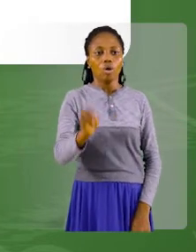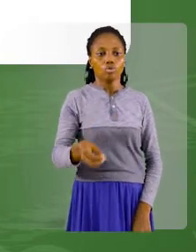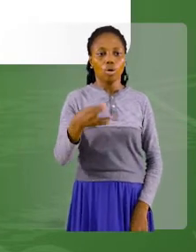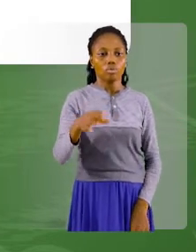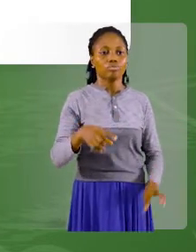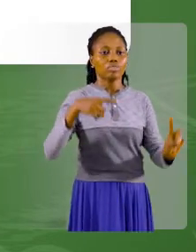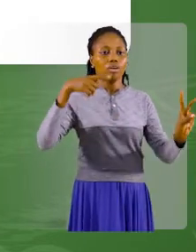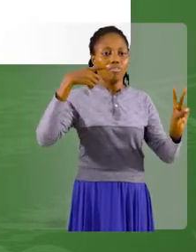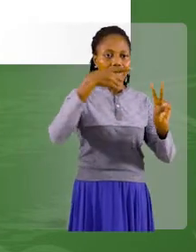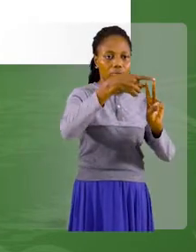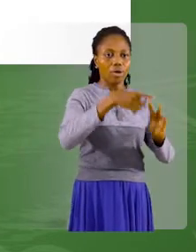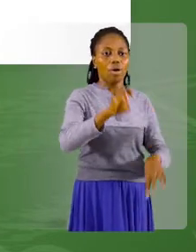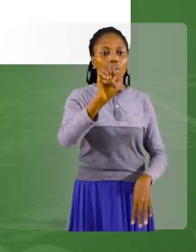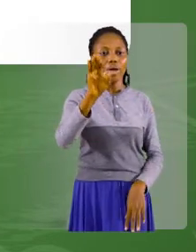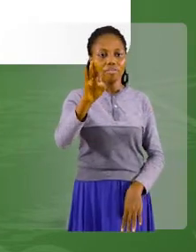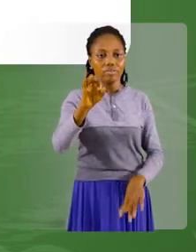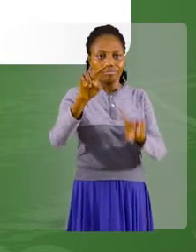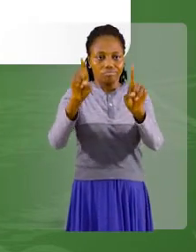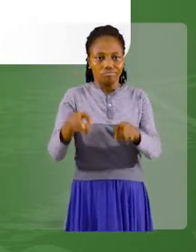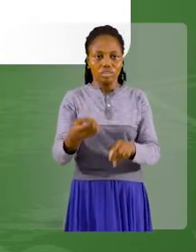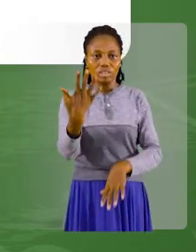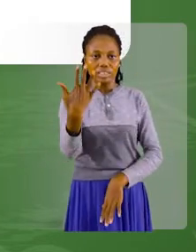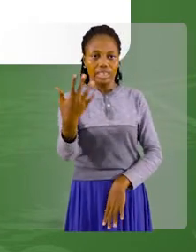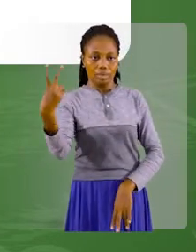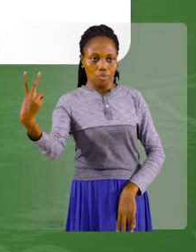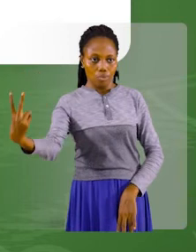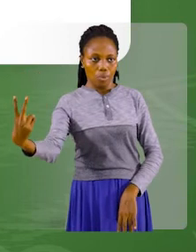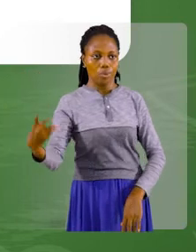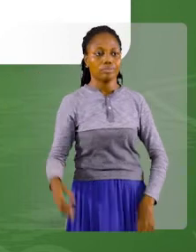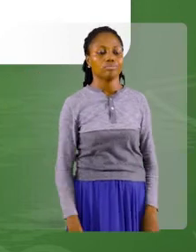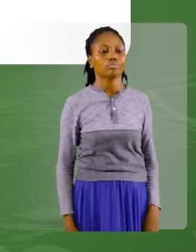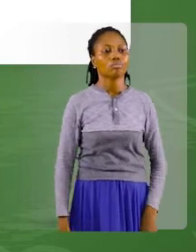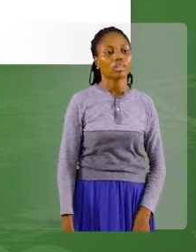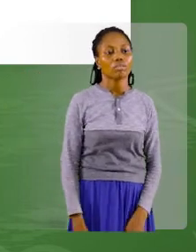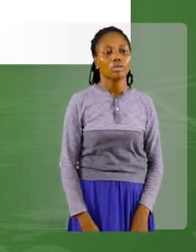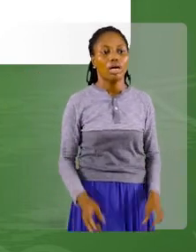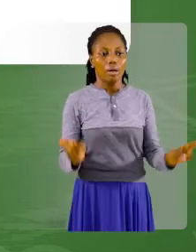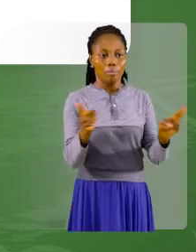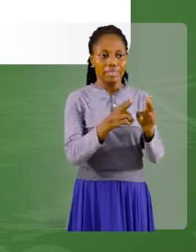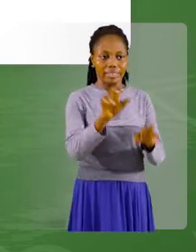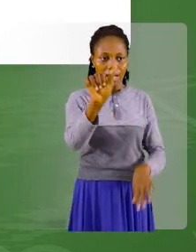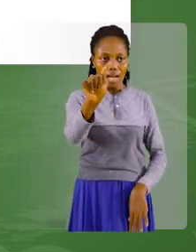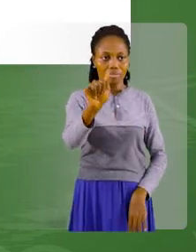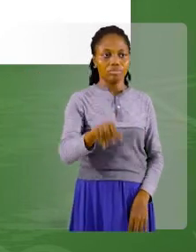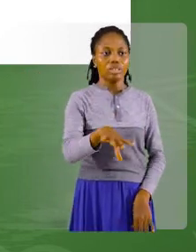On donne le vecteur EF de coordonnées 5, 2. Petit